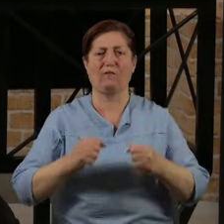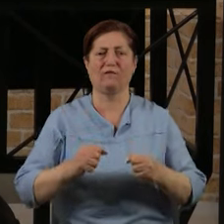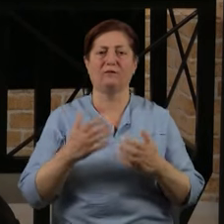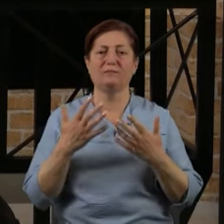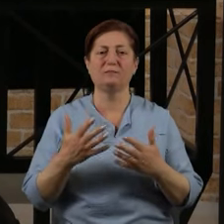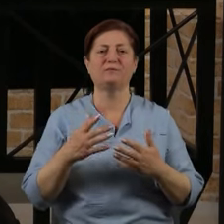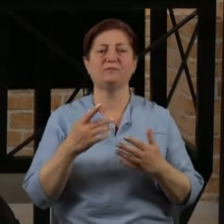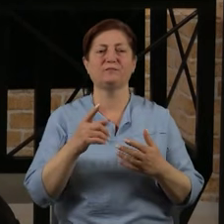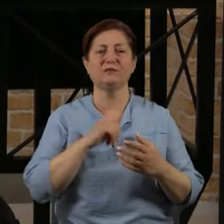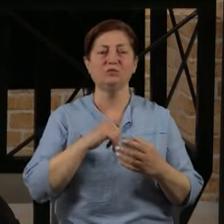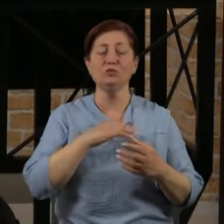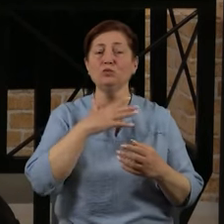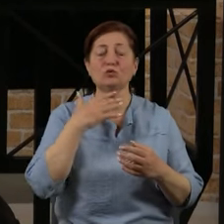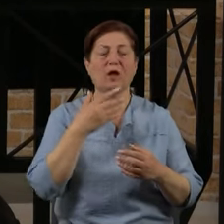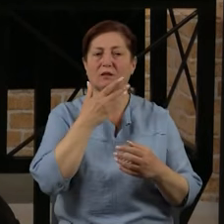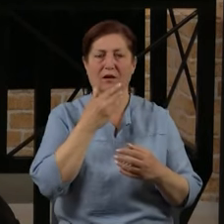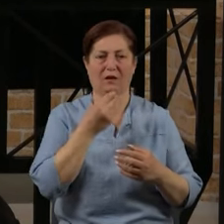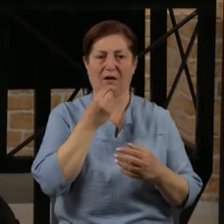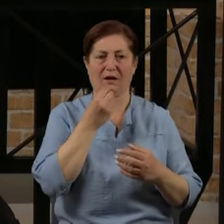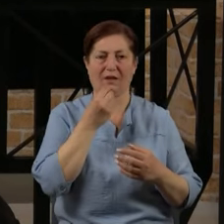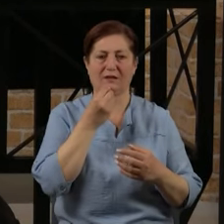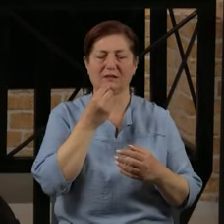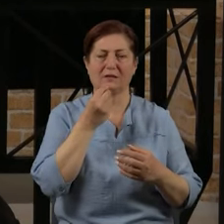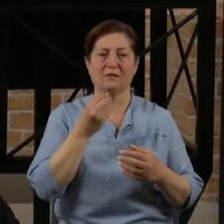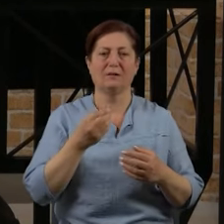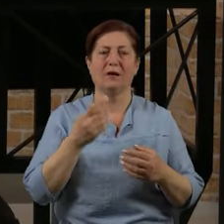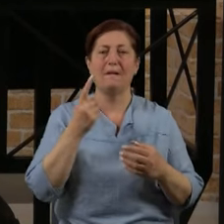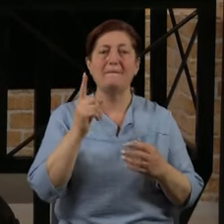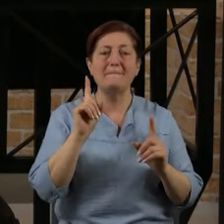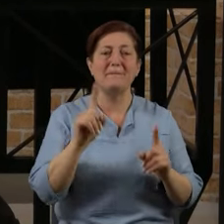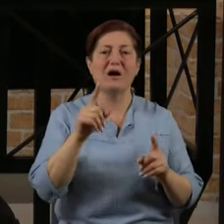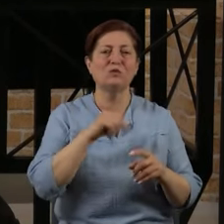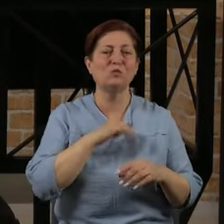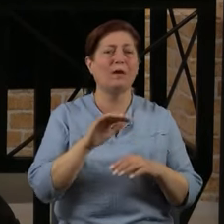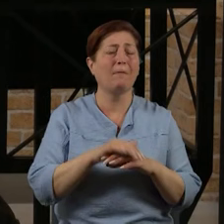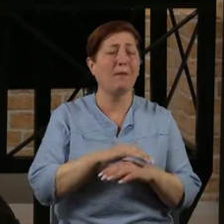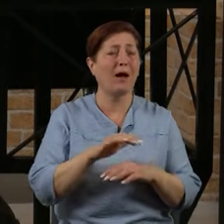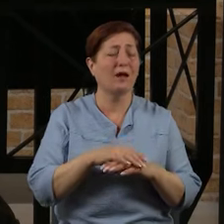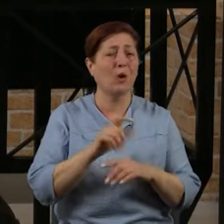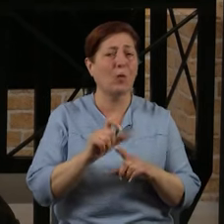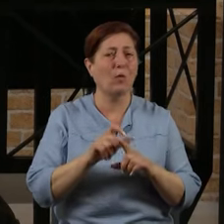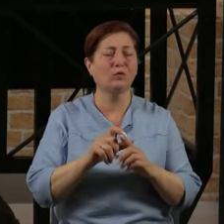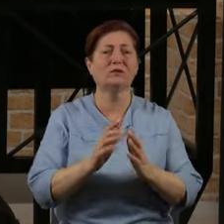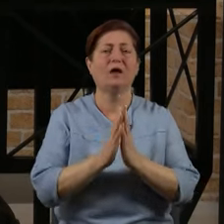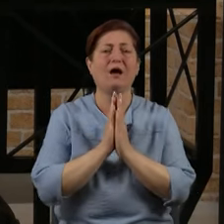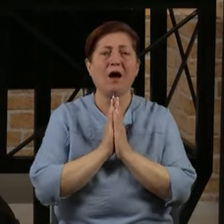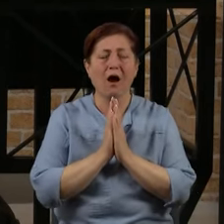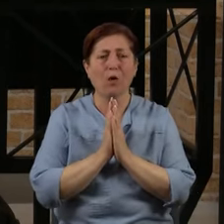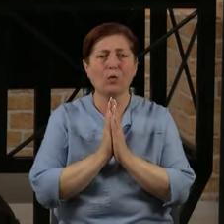և ուրիշ մի տոնայնություն բերող, բայց գալիս է հաստատելու բարեխոս աղոթող մոր